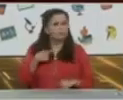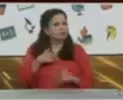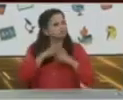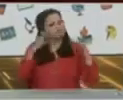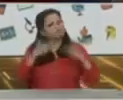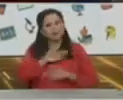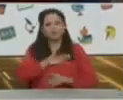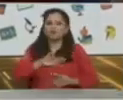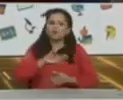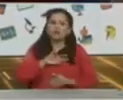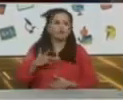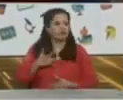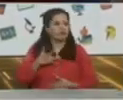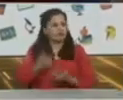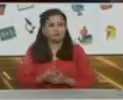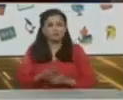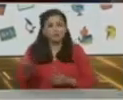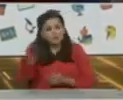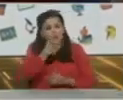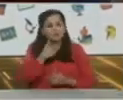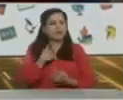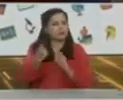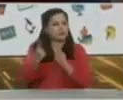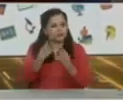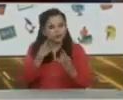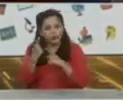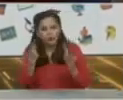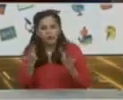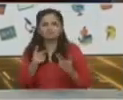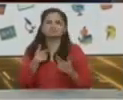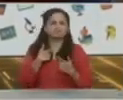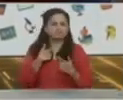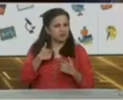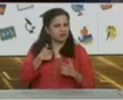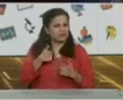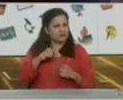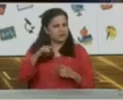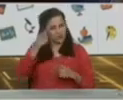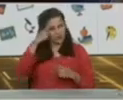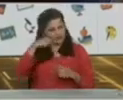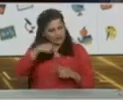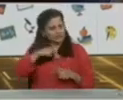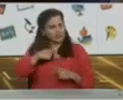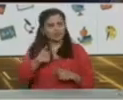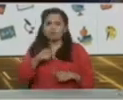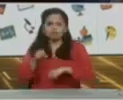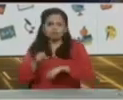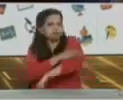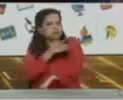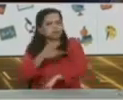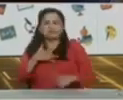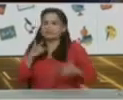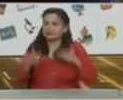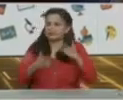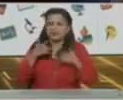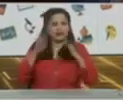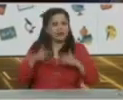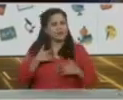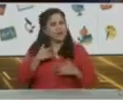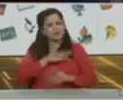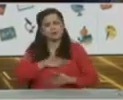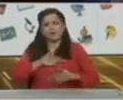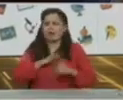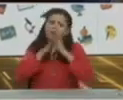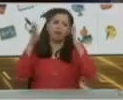आया। आप सबसे बात करना मेरे लिए भी एक उमंग से कम नहीं होता है, आनंद से कम नहीं